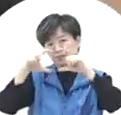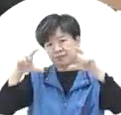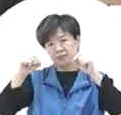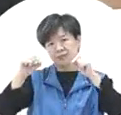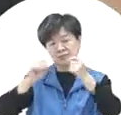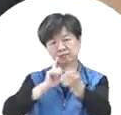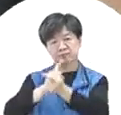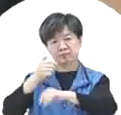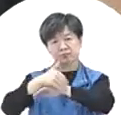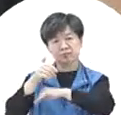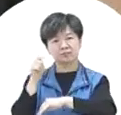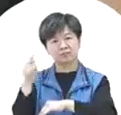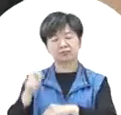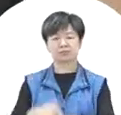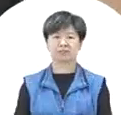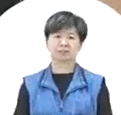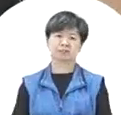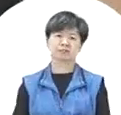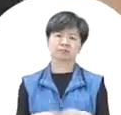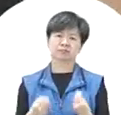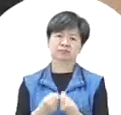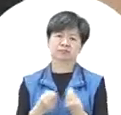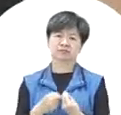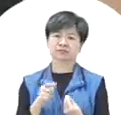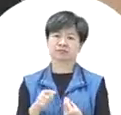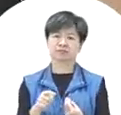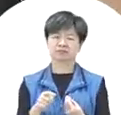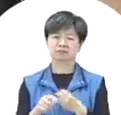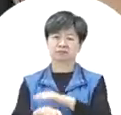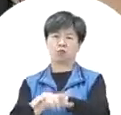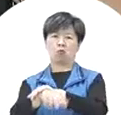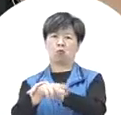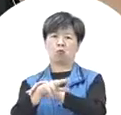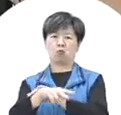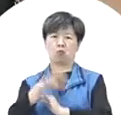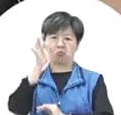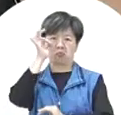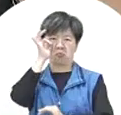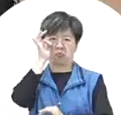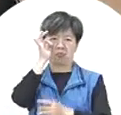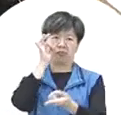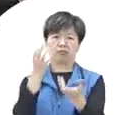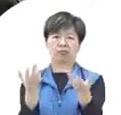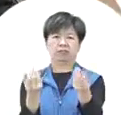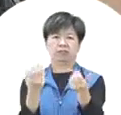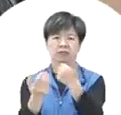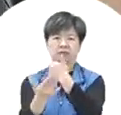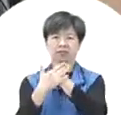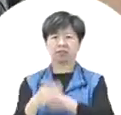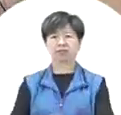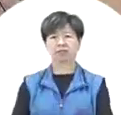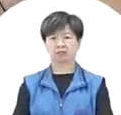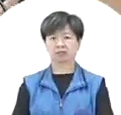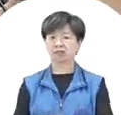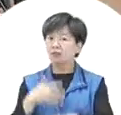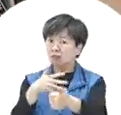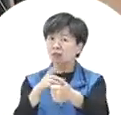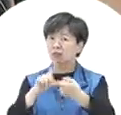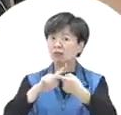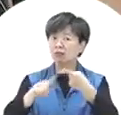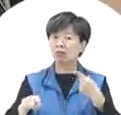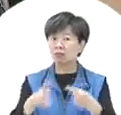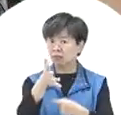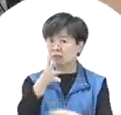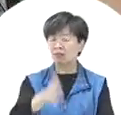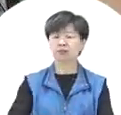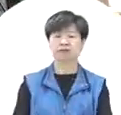偏乡非三非四的民众，根本就是空的，看不到吃不到啊！ 啊 市长，你讲安尼我讲对唔对？ 我安尼讲啦哈，